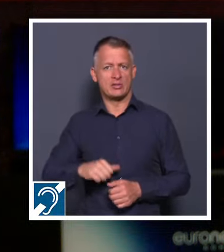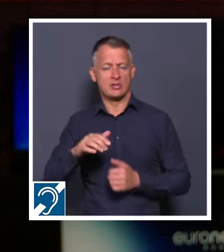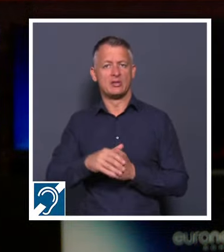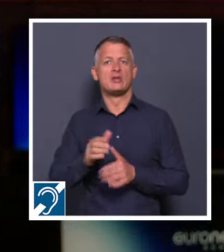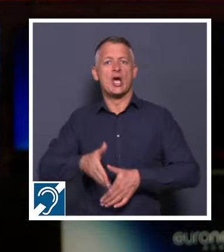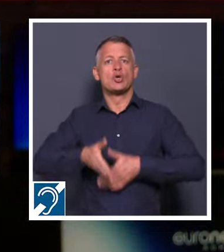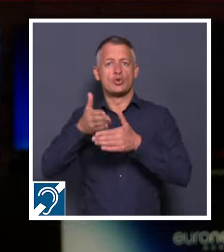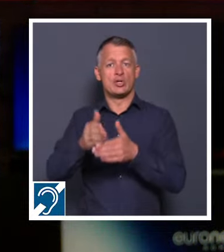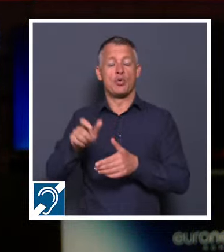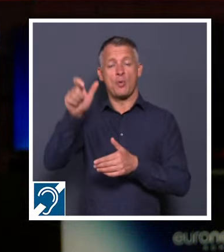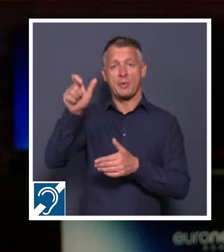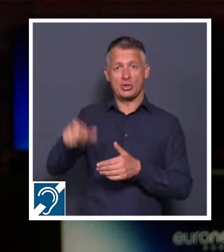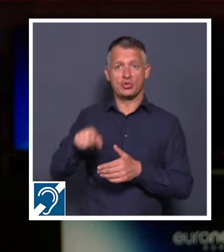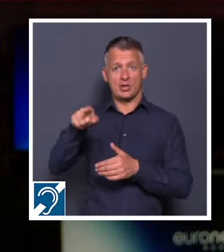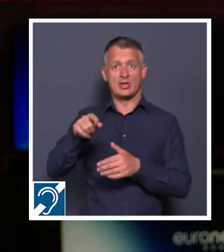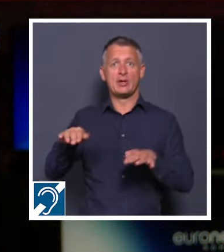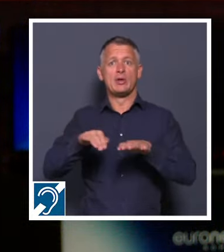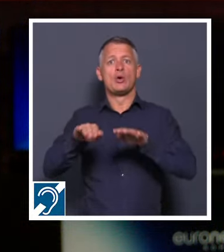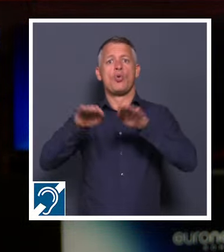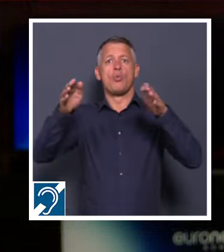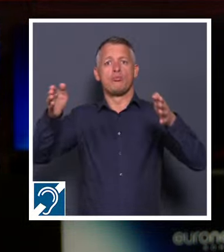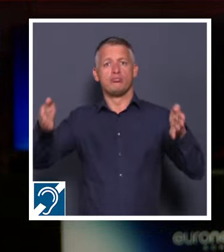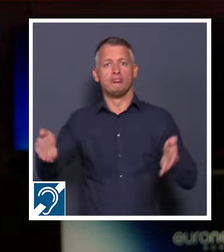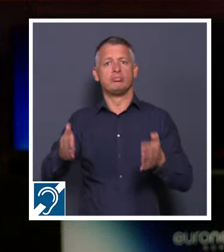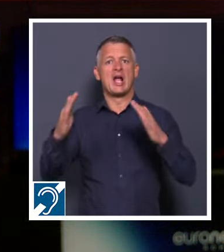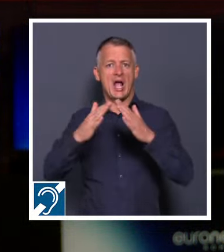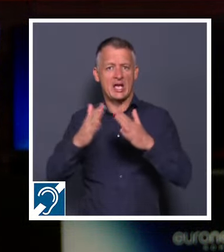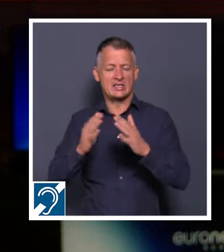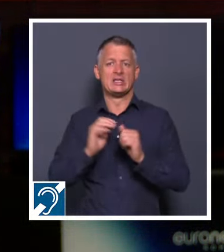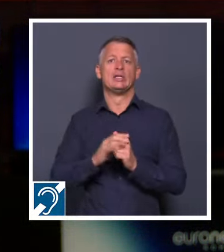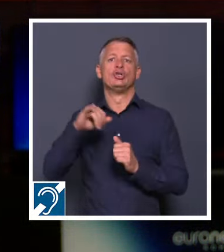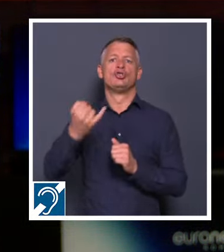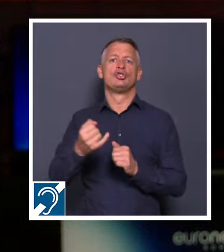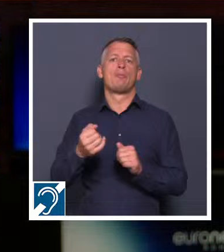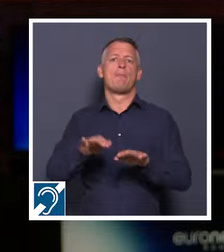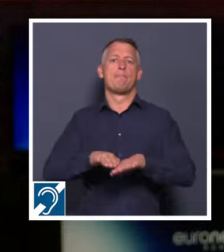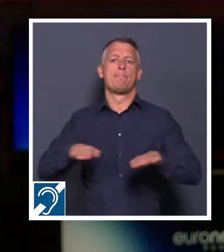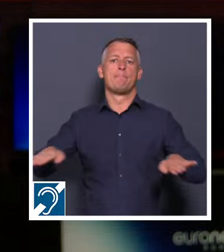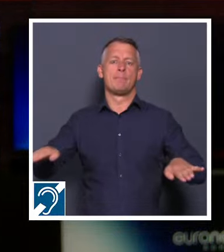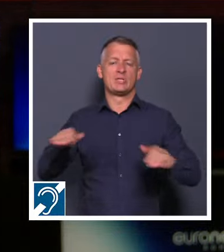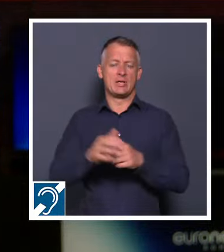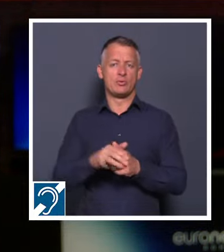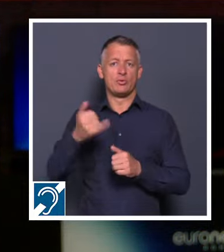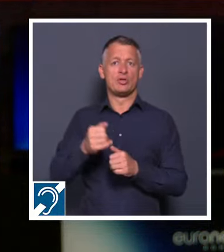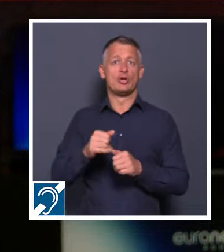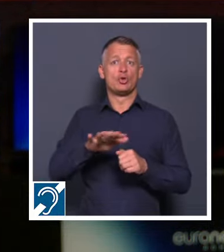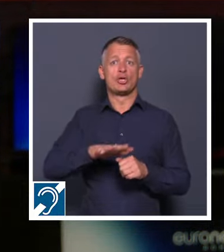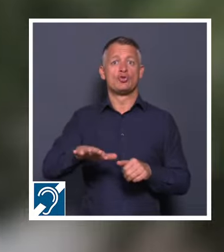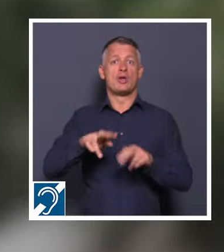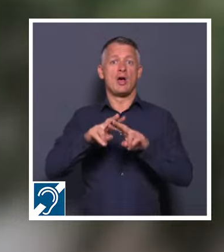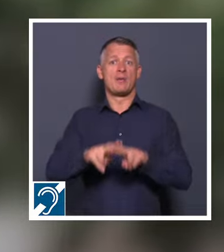sinistrați cu locuințe modulare, paturi, dar și saltele. În urma inundațiilor, toată zona a rămas și fără apă potabilă.